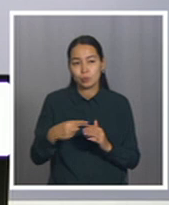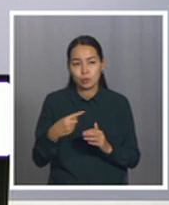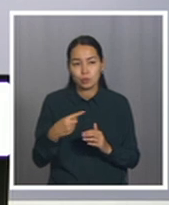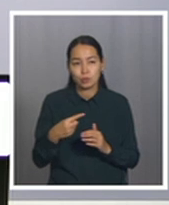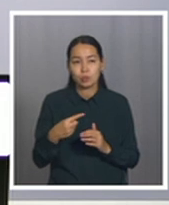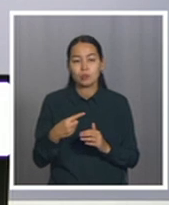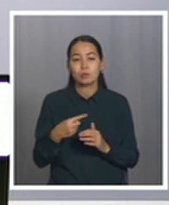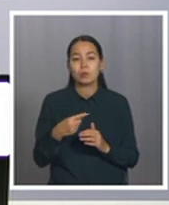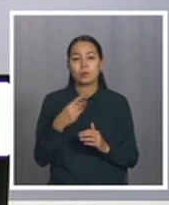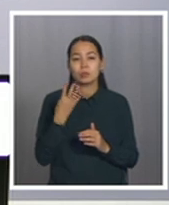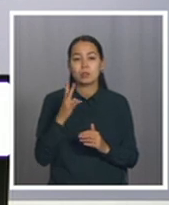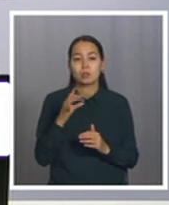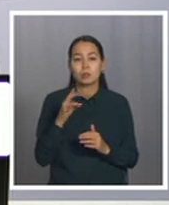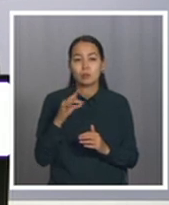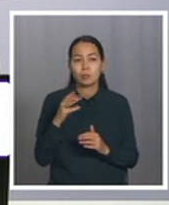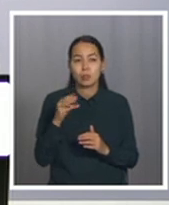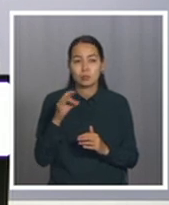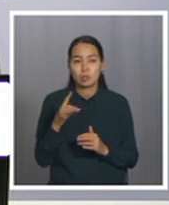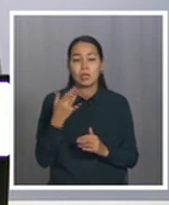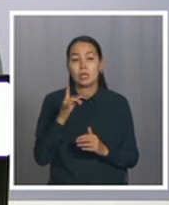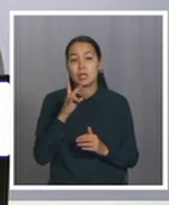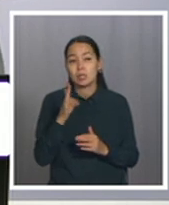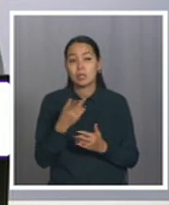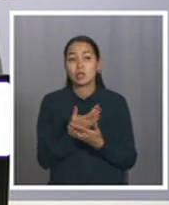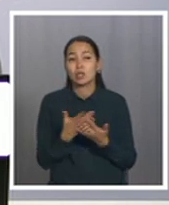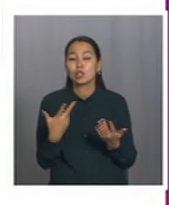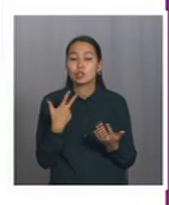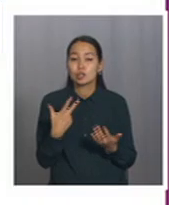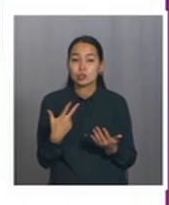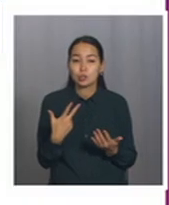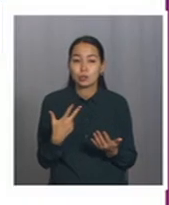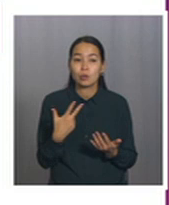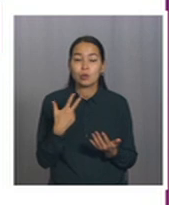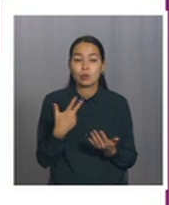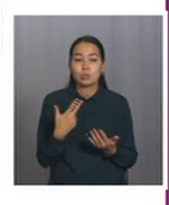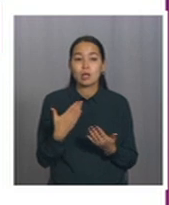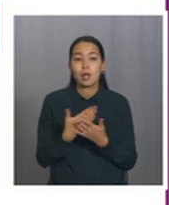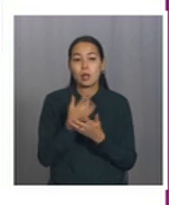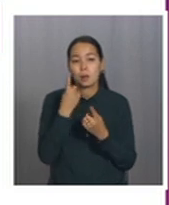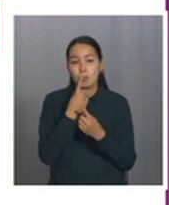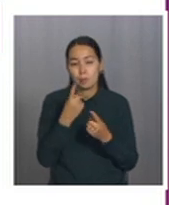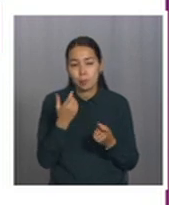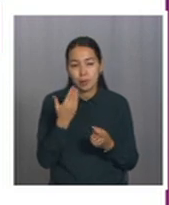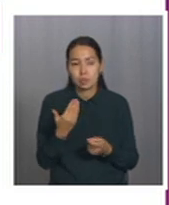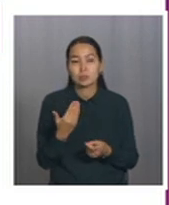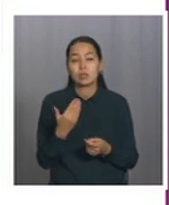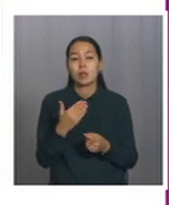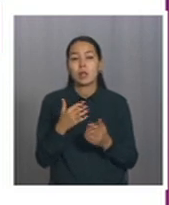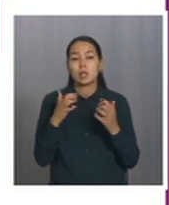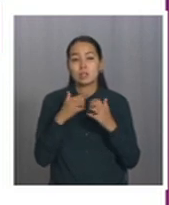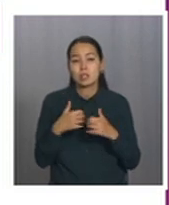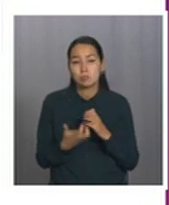0,34 нанометр. РНК түрлері үшеу. РНК-ның ақпараттық РНК, тасымалдаушы РНК